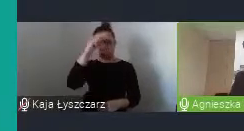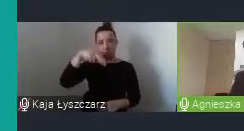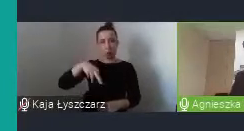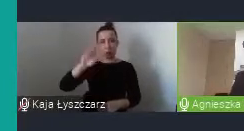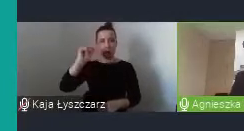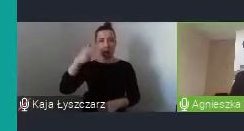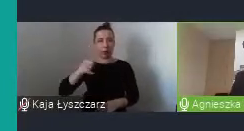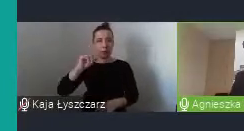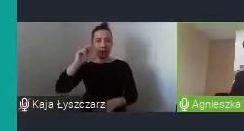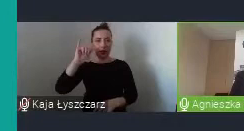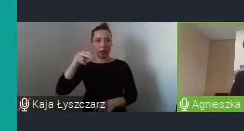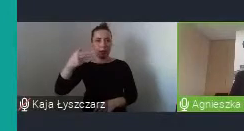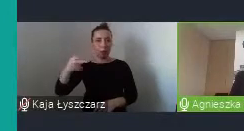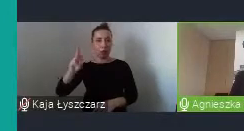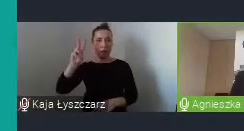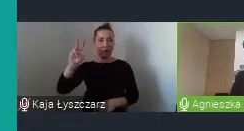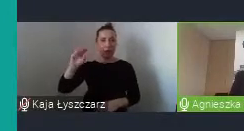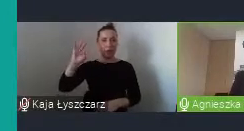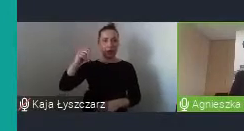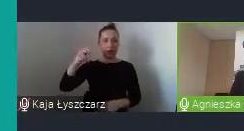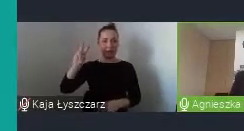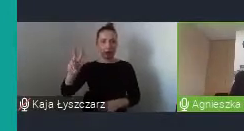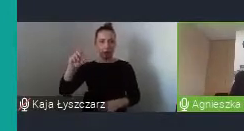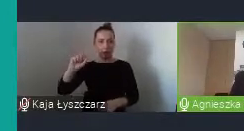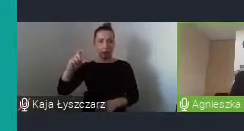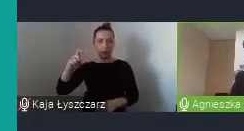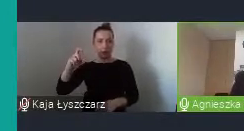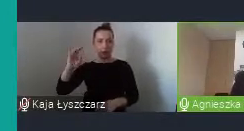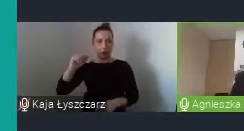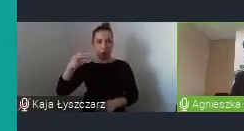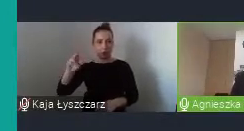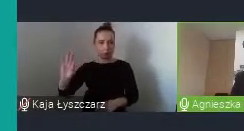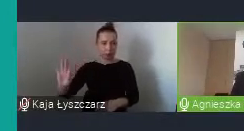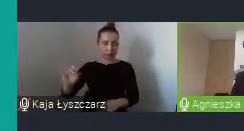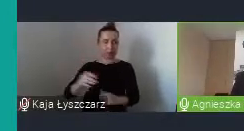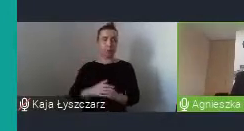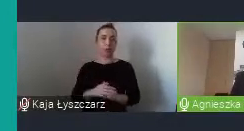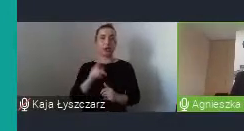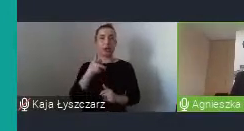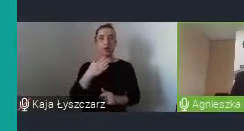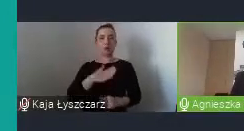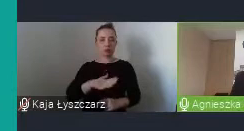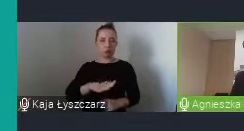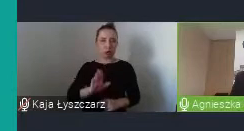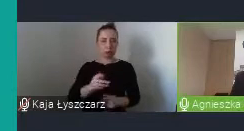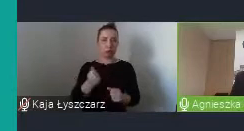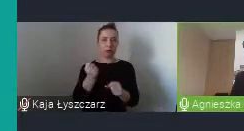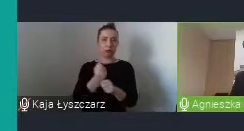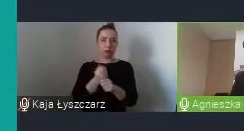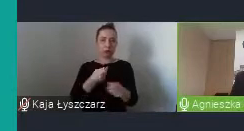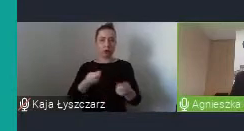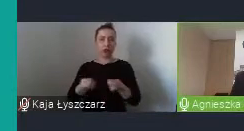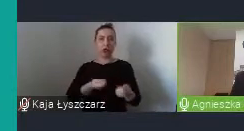Actions, czyli miejskie innowacyjne działania, i mam przyjemność tutaj w zespole